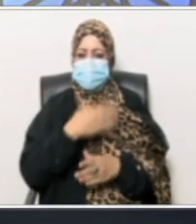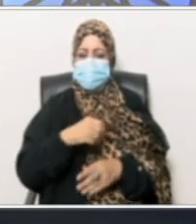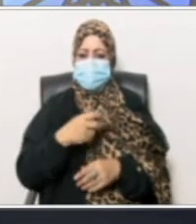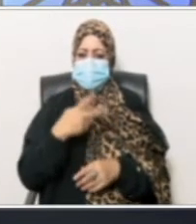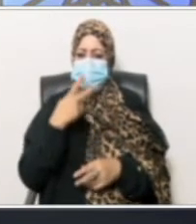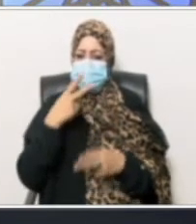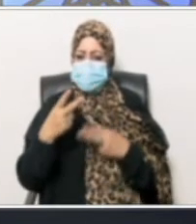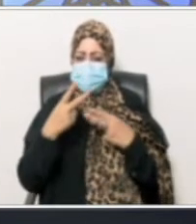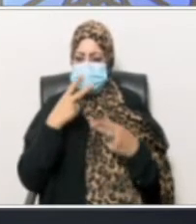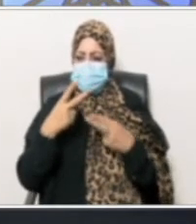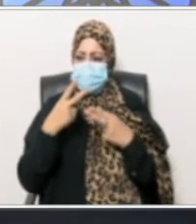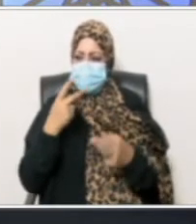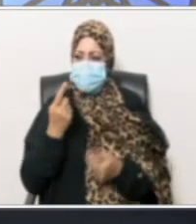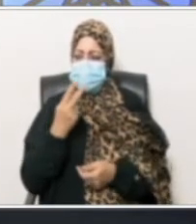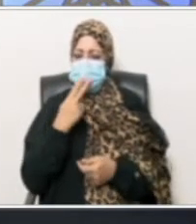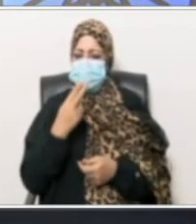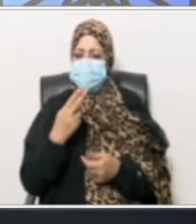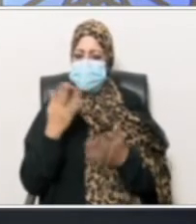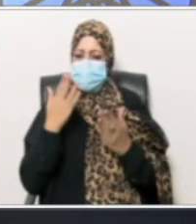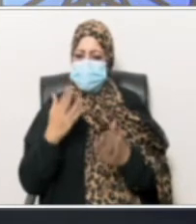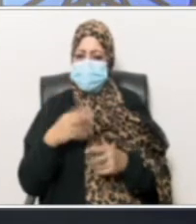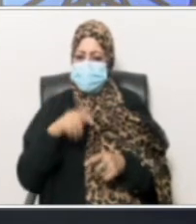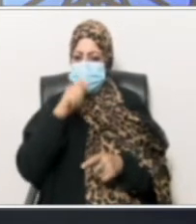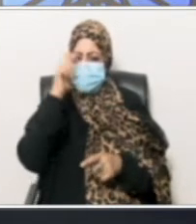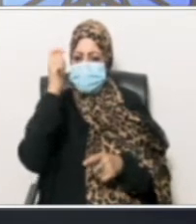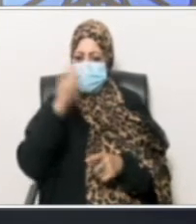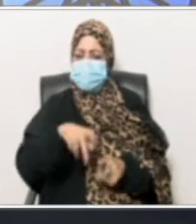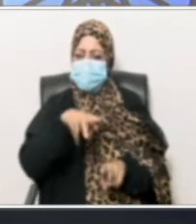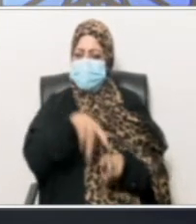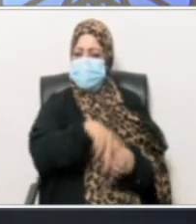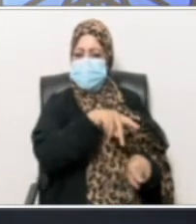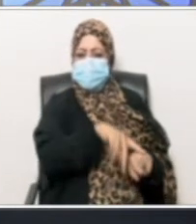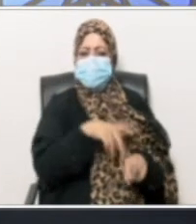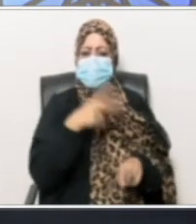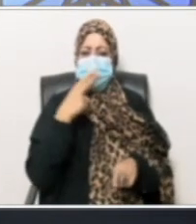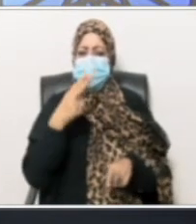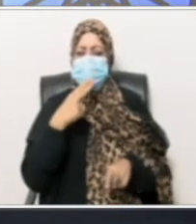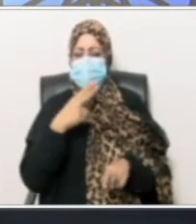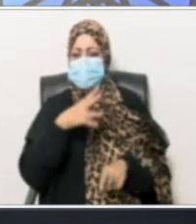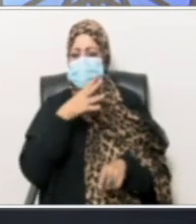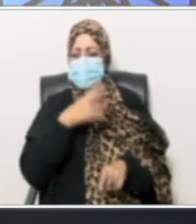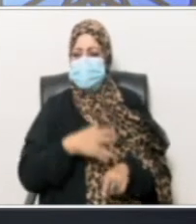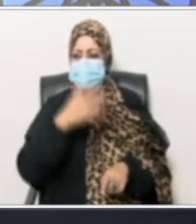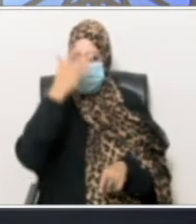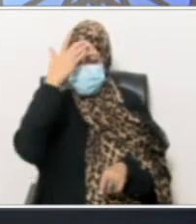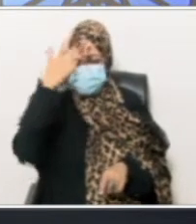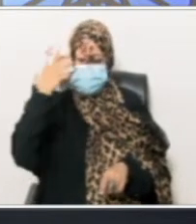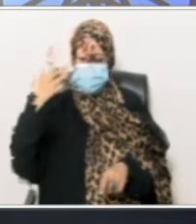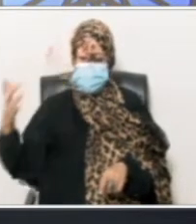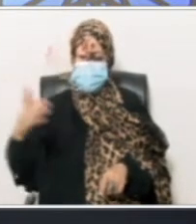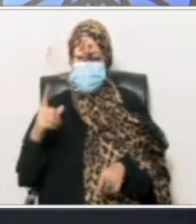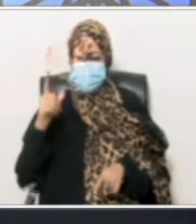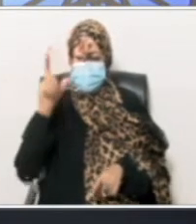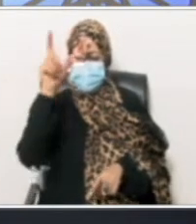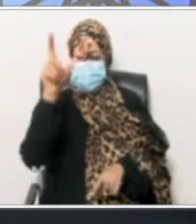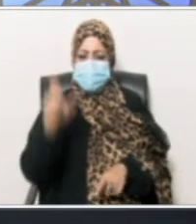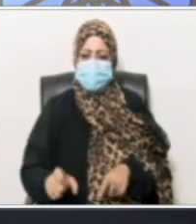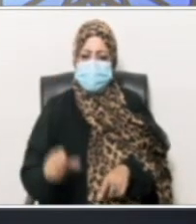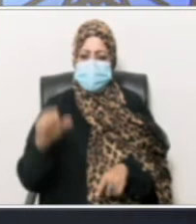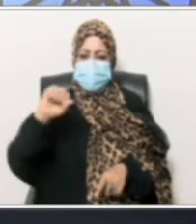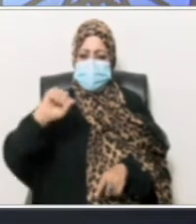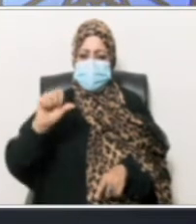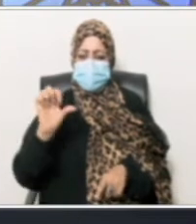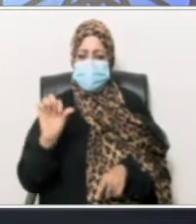الظلمة. احد المشايخ هذول من الصوفيه يقول اللهم افتح لنا طرابلس كما فتحت لنا مكة.